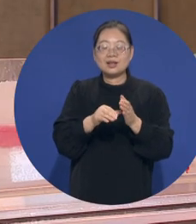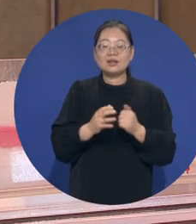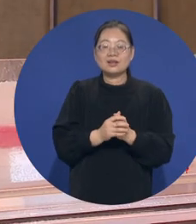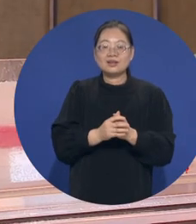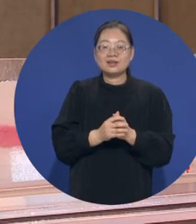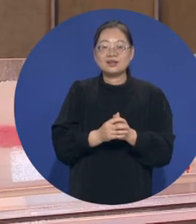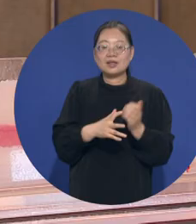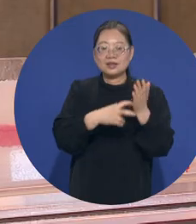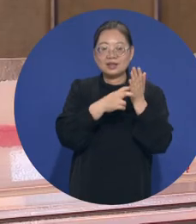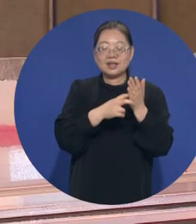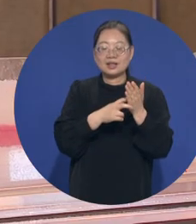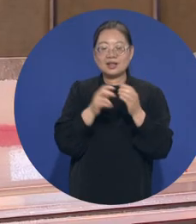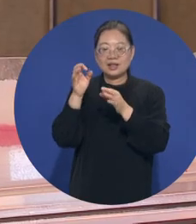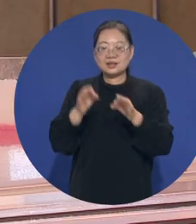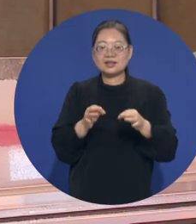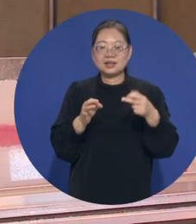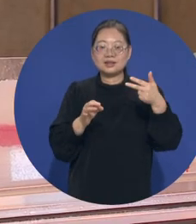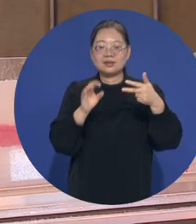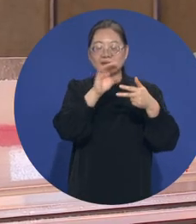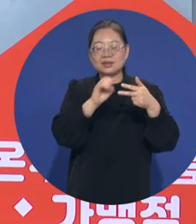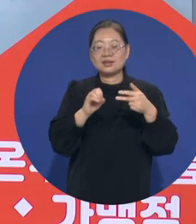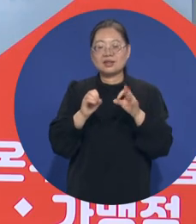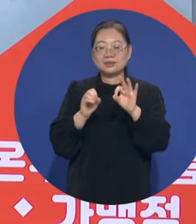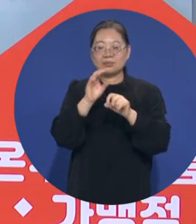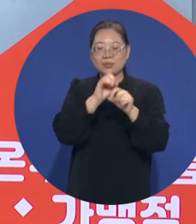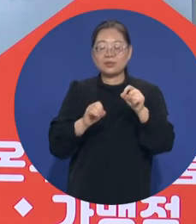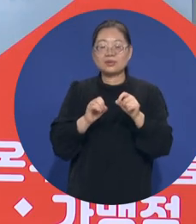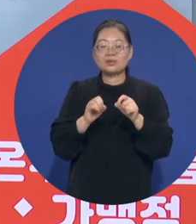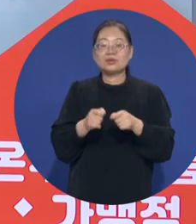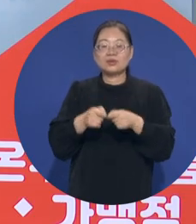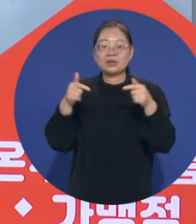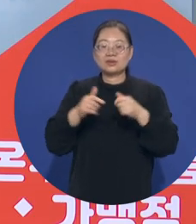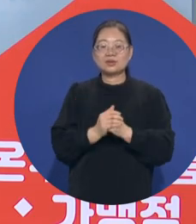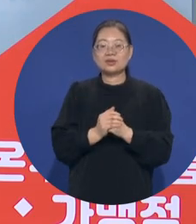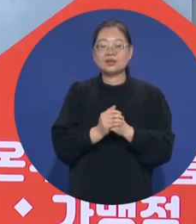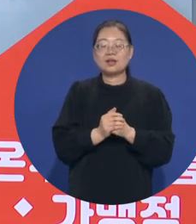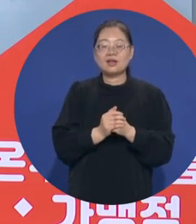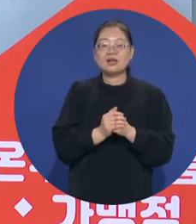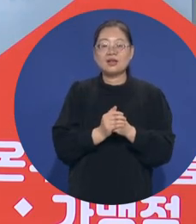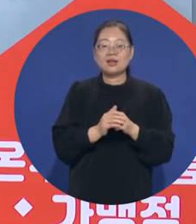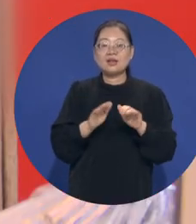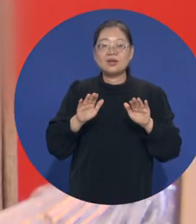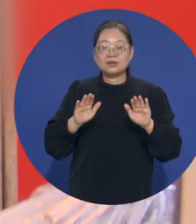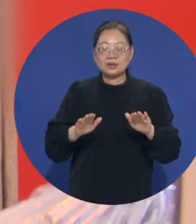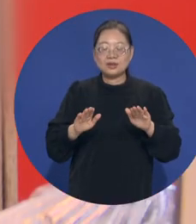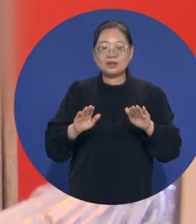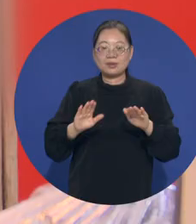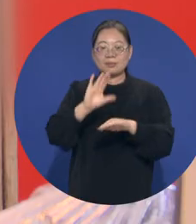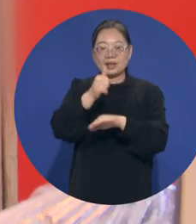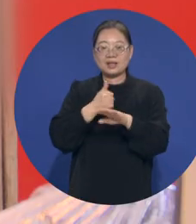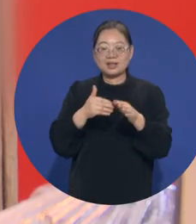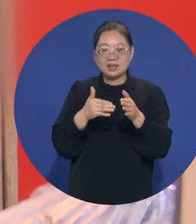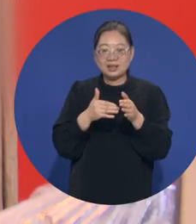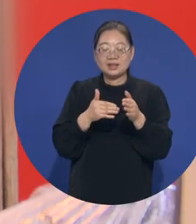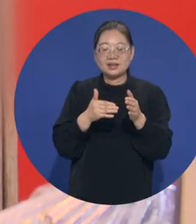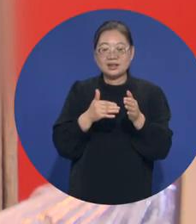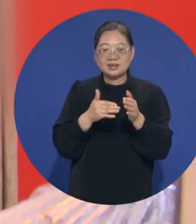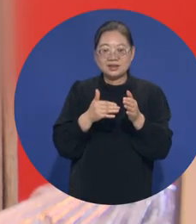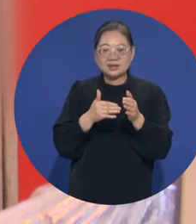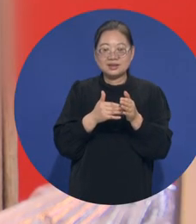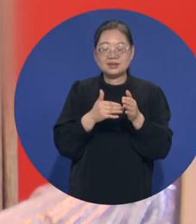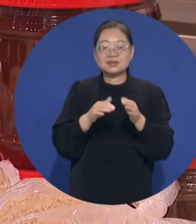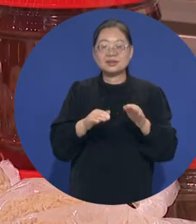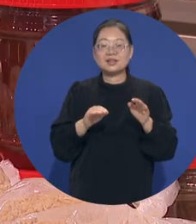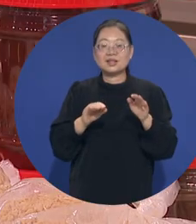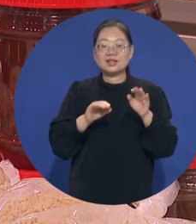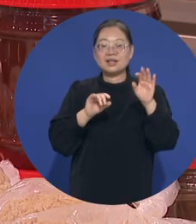화폐 할인율을 7%에서 10%로 상향하고 이달 말까지 전통시장과 골목상권 페이백 프로모션을 진행하는 등 가계 부담을